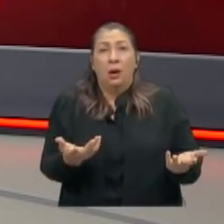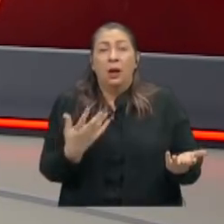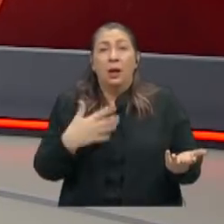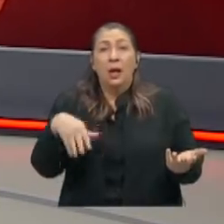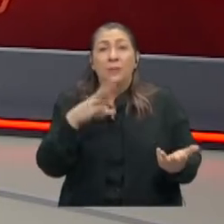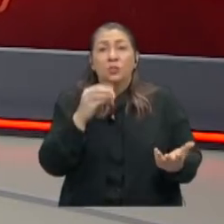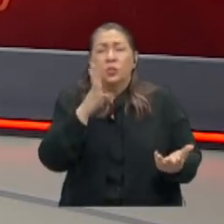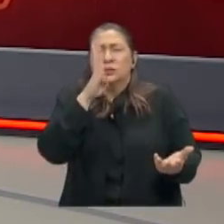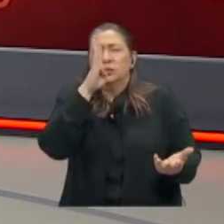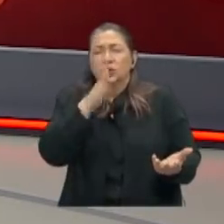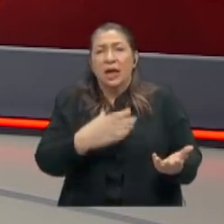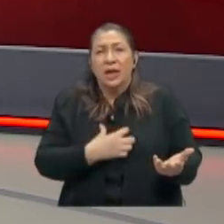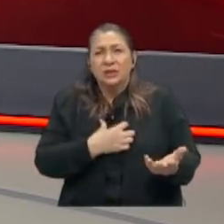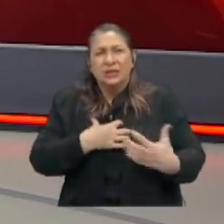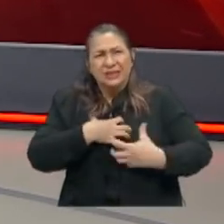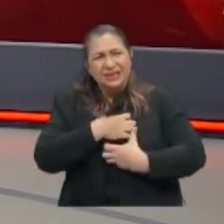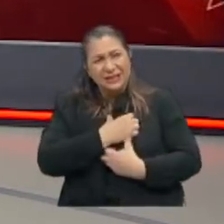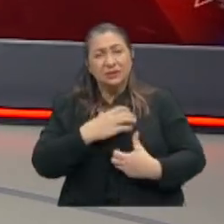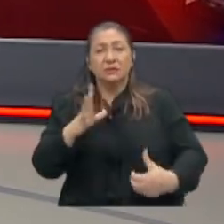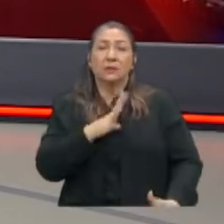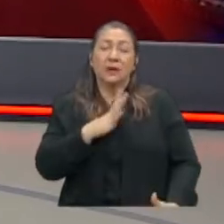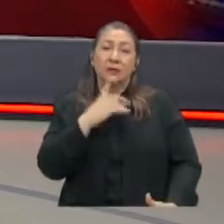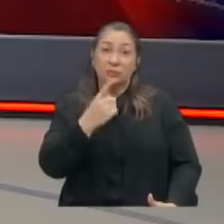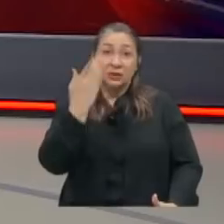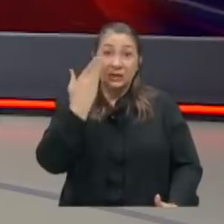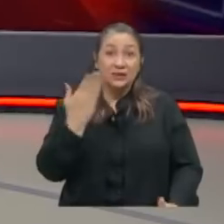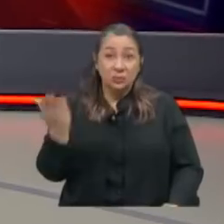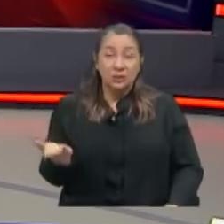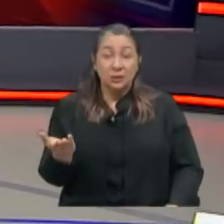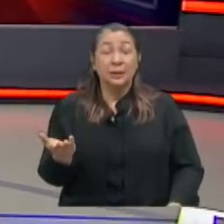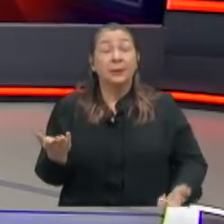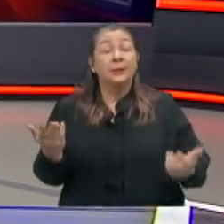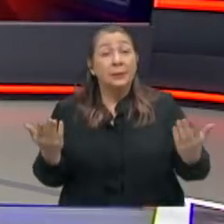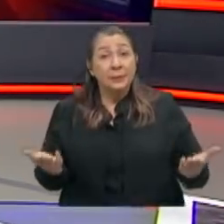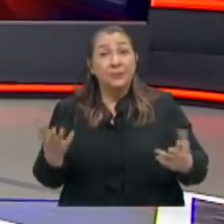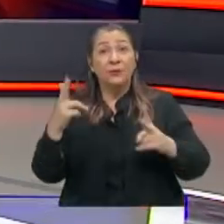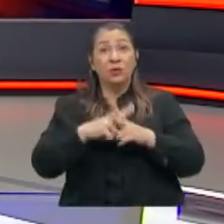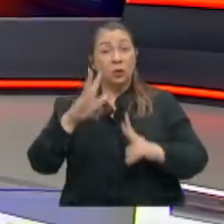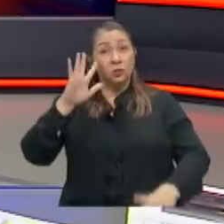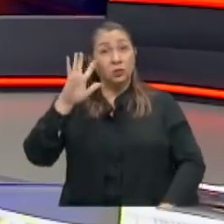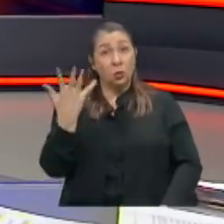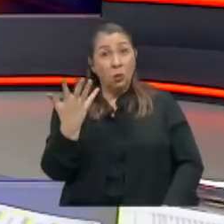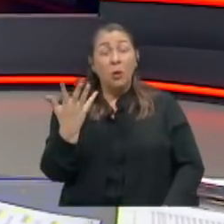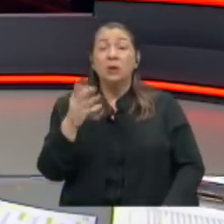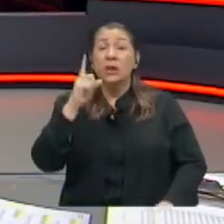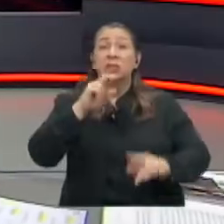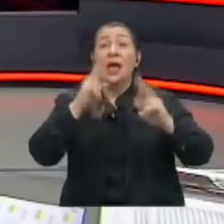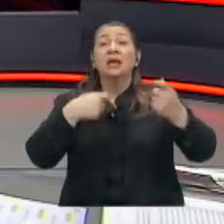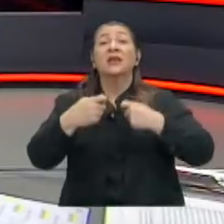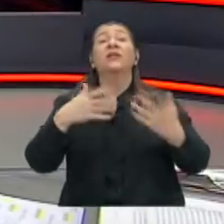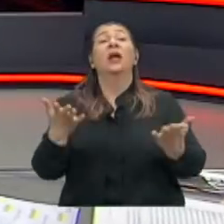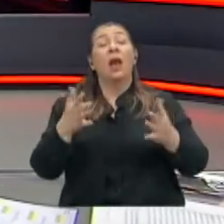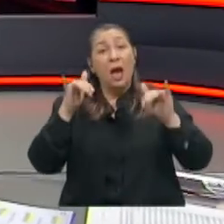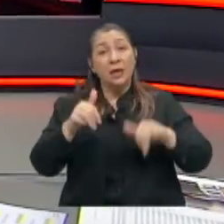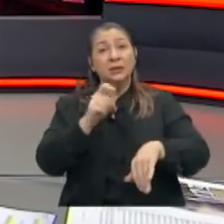Hepimiz çok ciddi bir endişe ve kriz içindeyiz demiş bir izleyicimiz. Tabii fatura şoku sadece esnafta değil, aynı